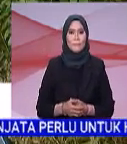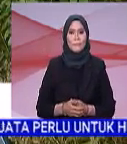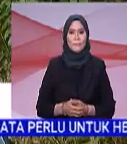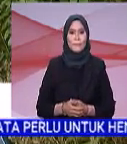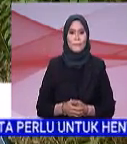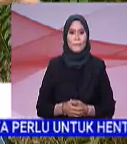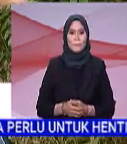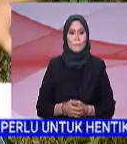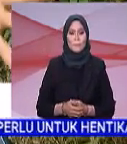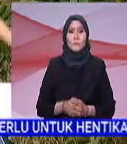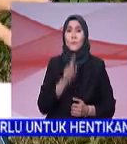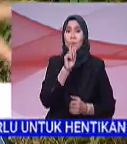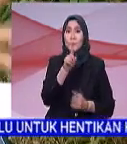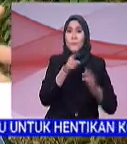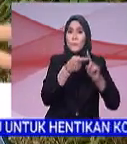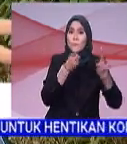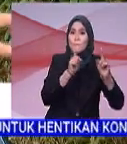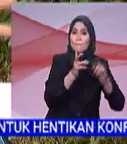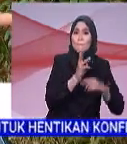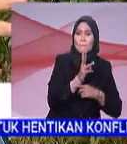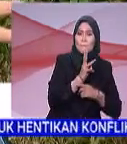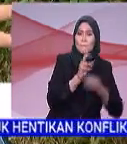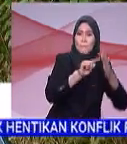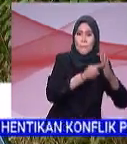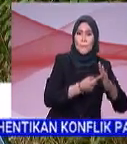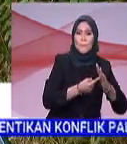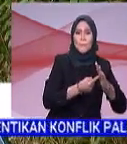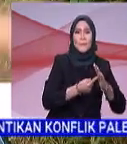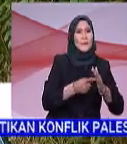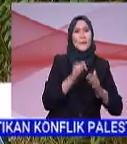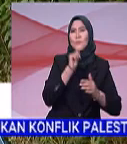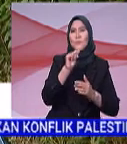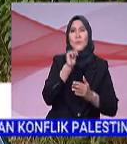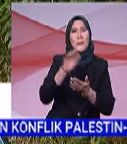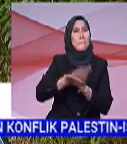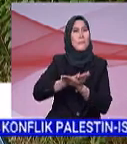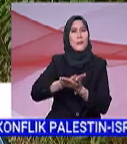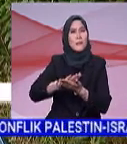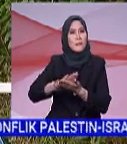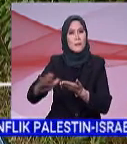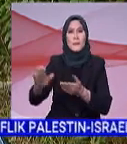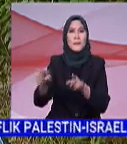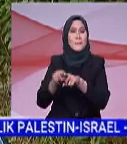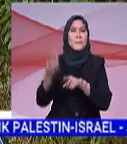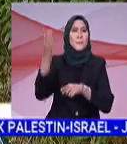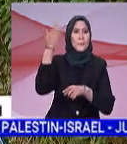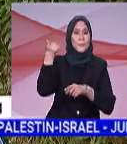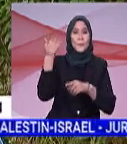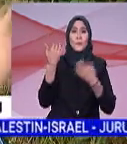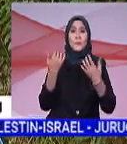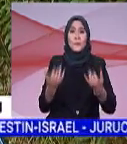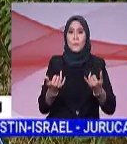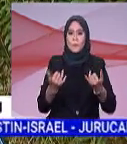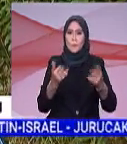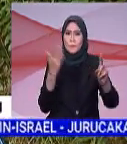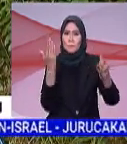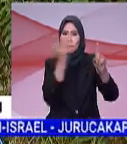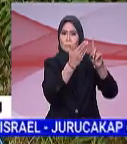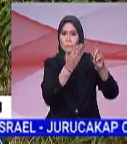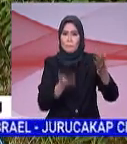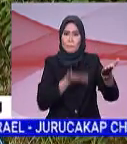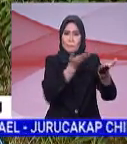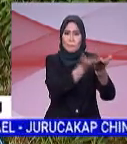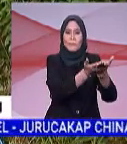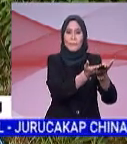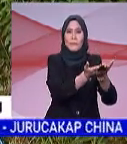Hai jumbo ayam itu tidak seperti seperti dulu ada di kita lepasin daedra's jadi Sudah macam